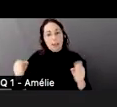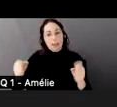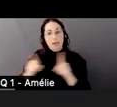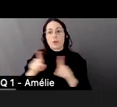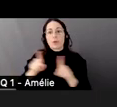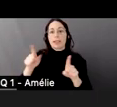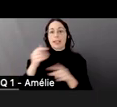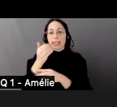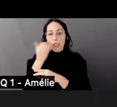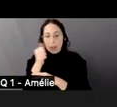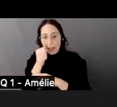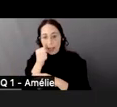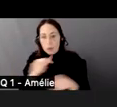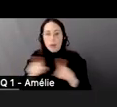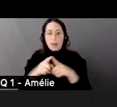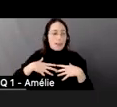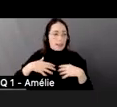mentale Cambridge.